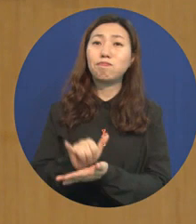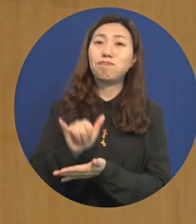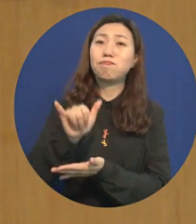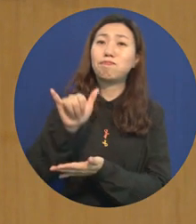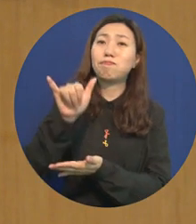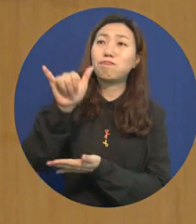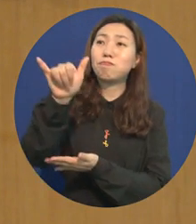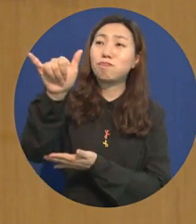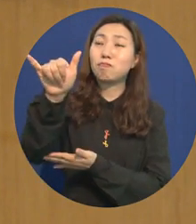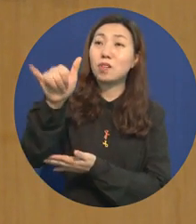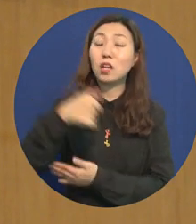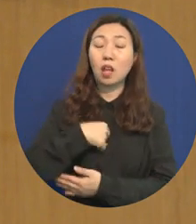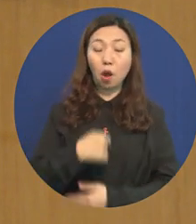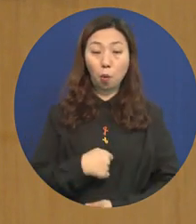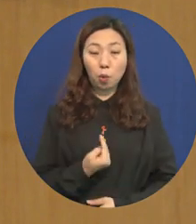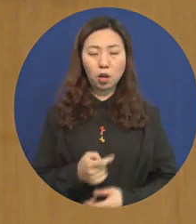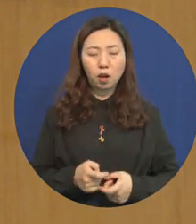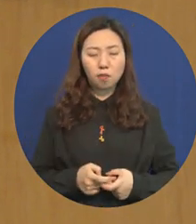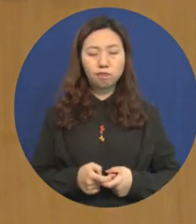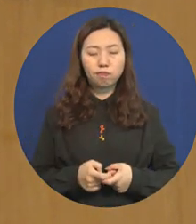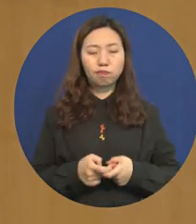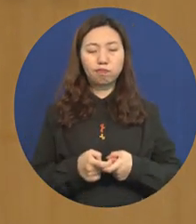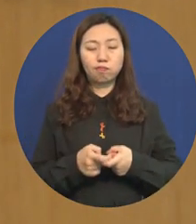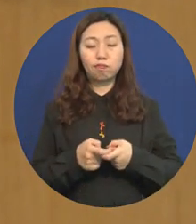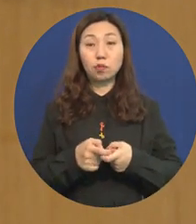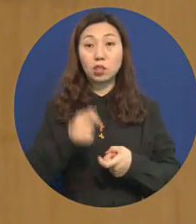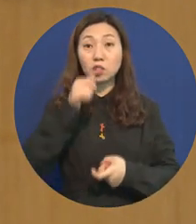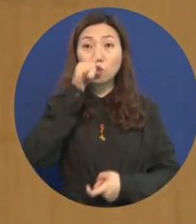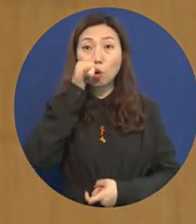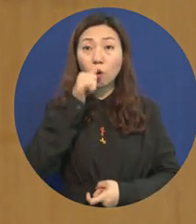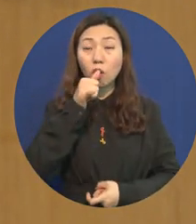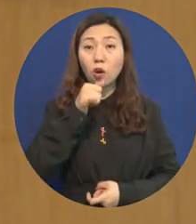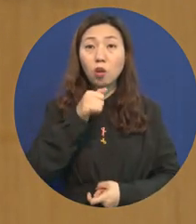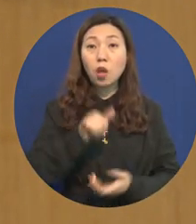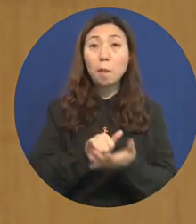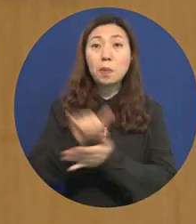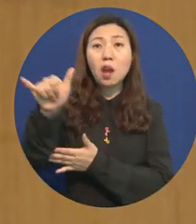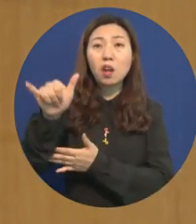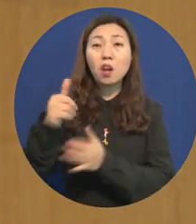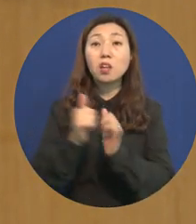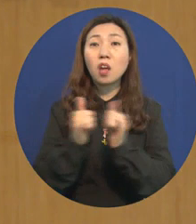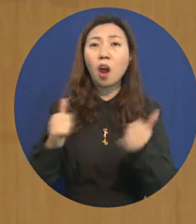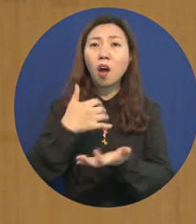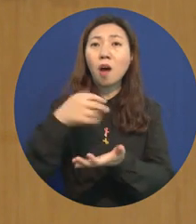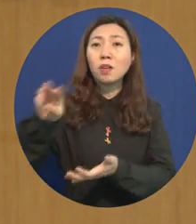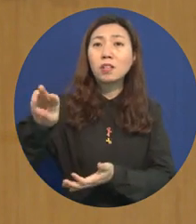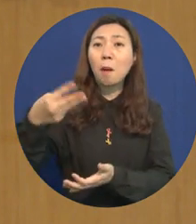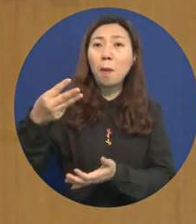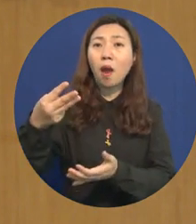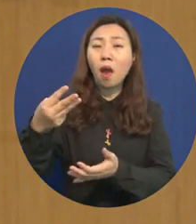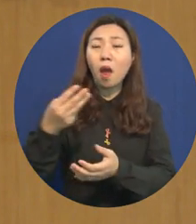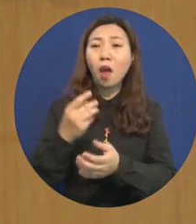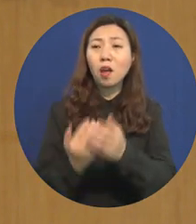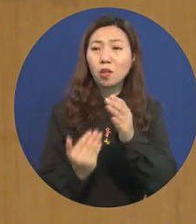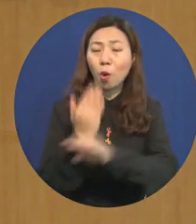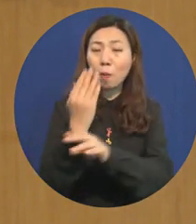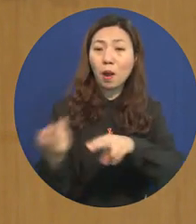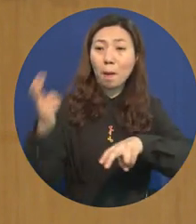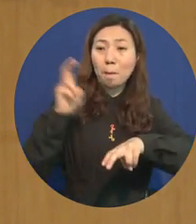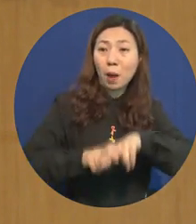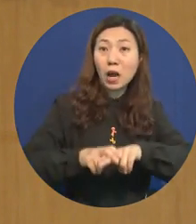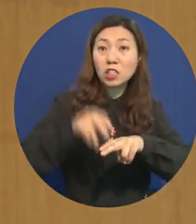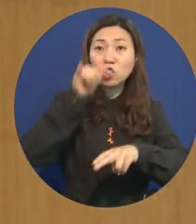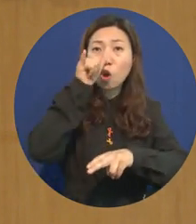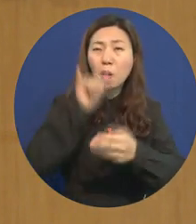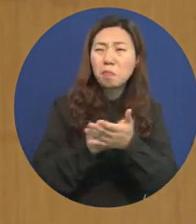나는 혼자 뜨는데 비행기는 300명을 태워가지고, 나는 몇 번 뜨는데 비행기는 몇 시간을 여기서